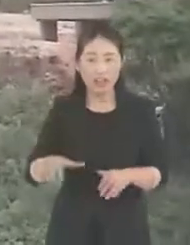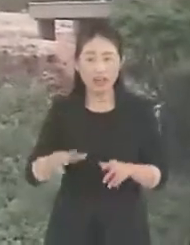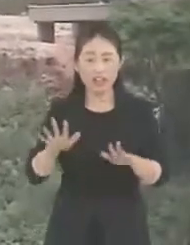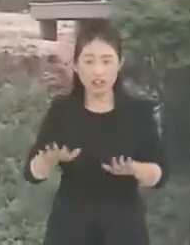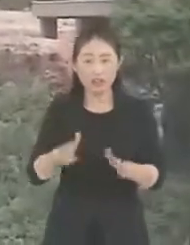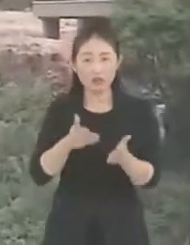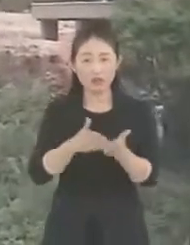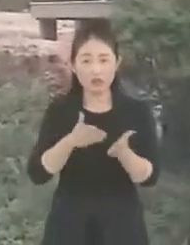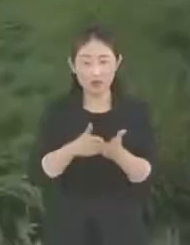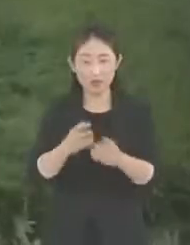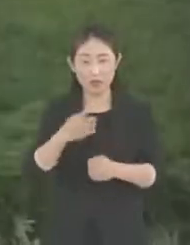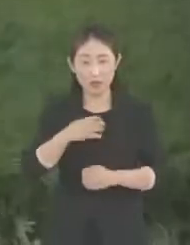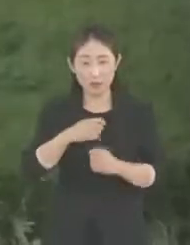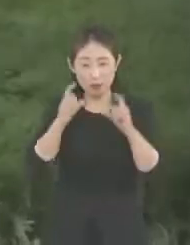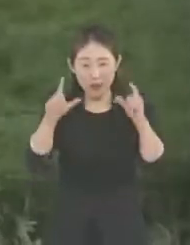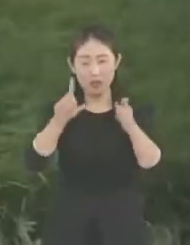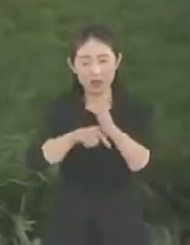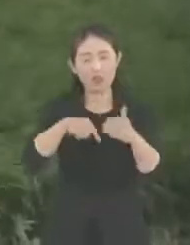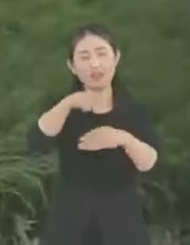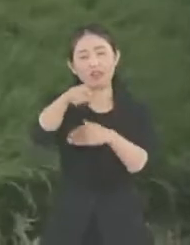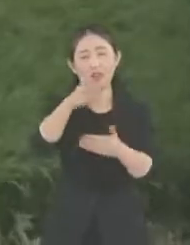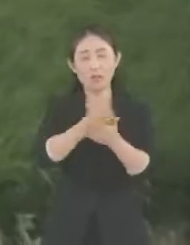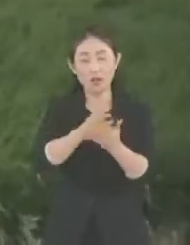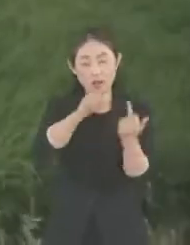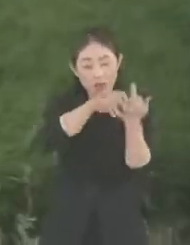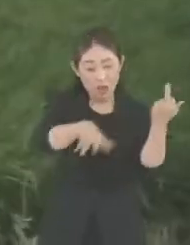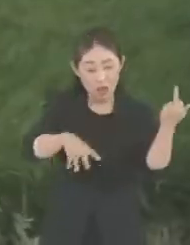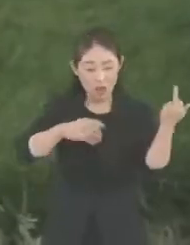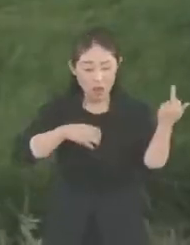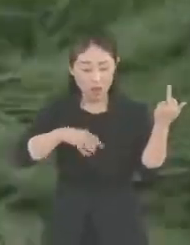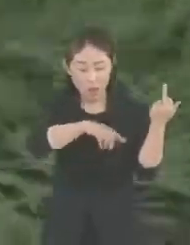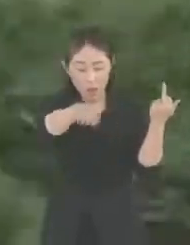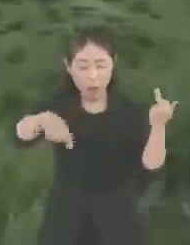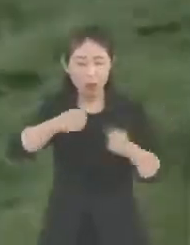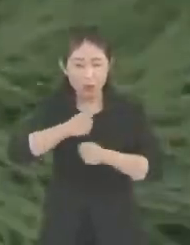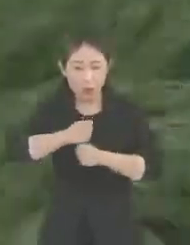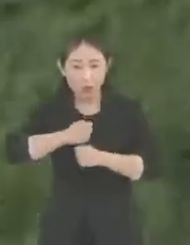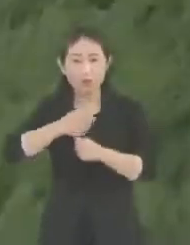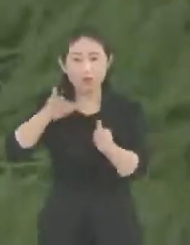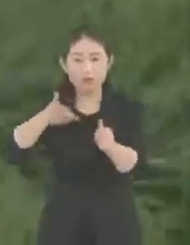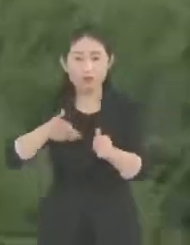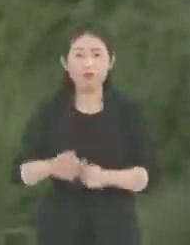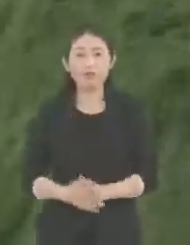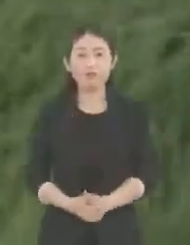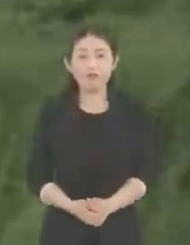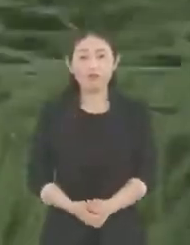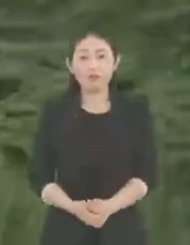기상특보 발효 시 외출 자제와 산사태 등에 대한 주의가 요구되고 있습니다.